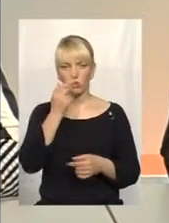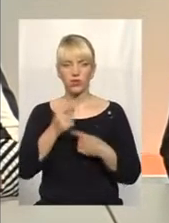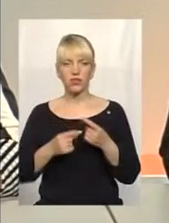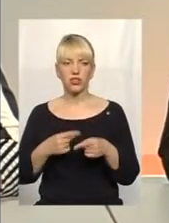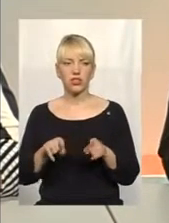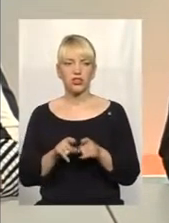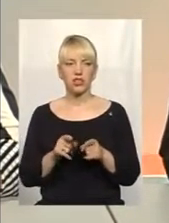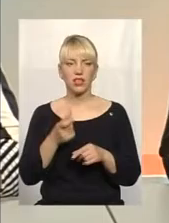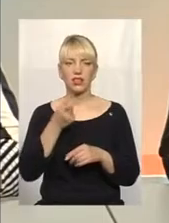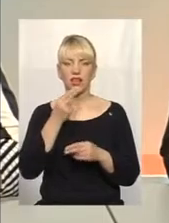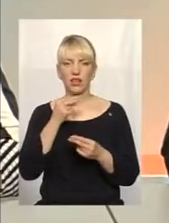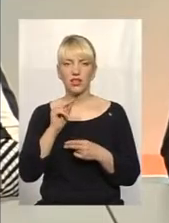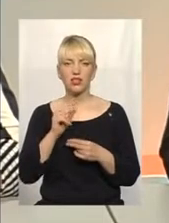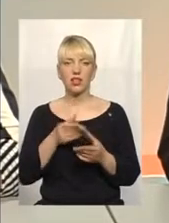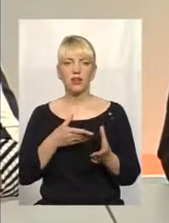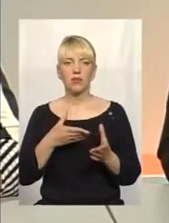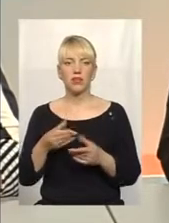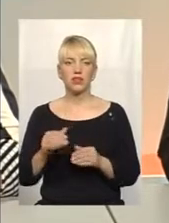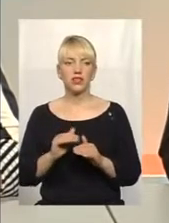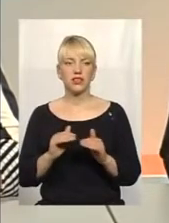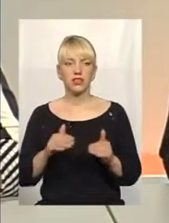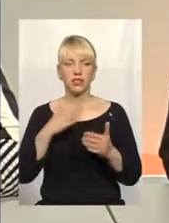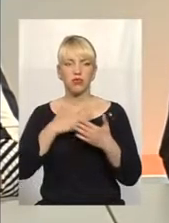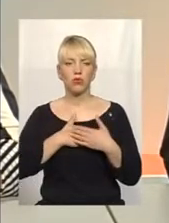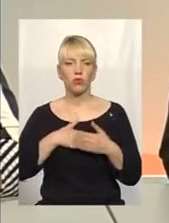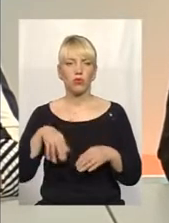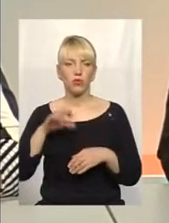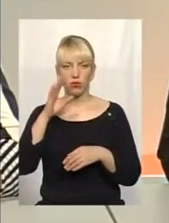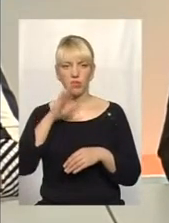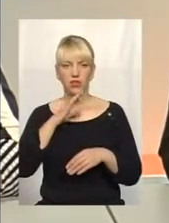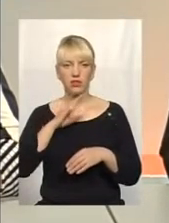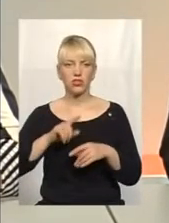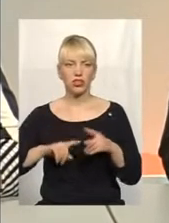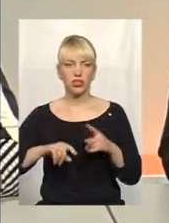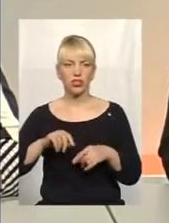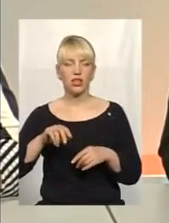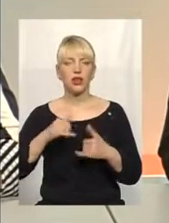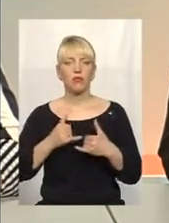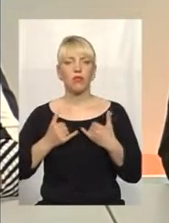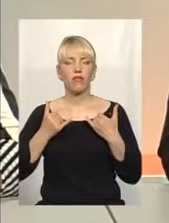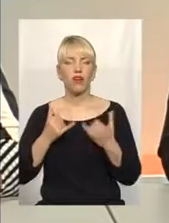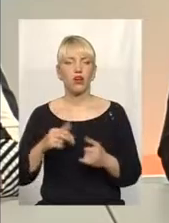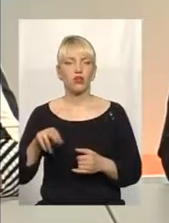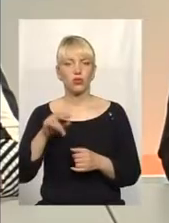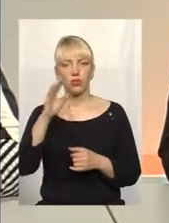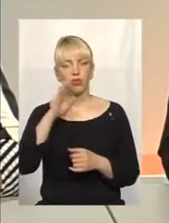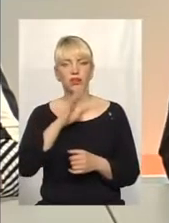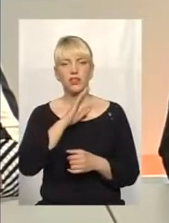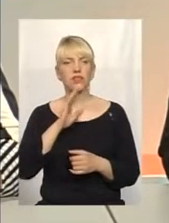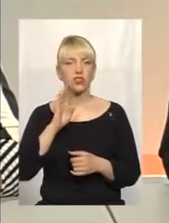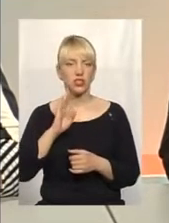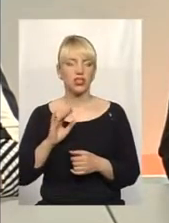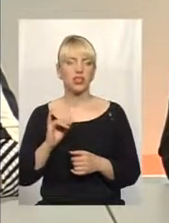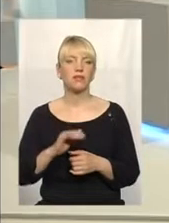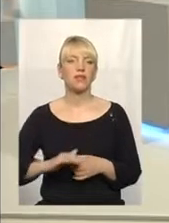найкраще прививати дітям саме любов до батьківщини, повагу до батьківщини. І, власне,